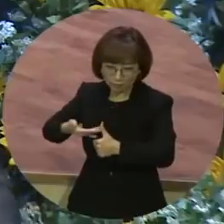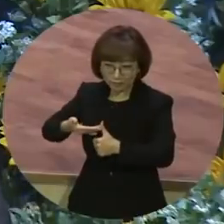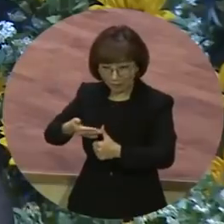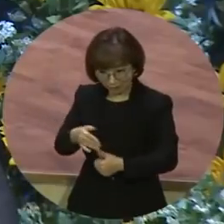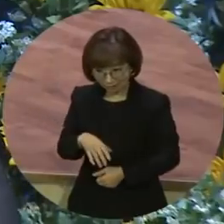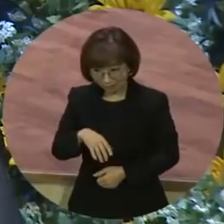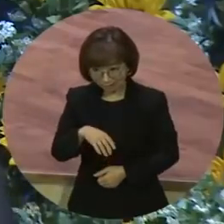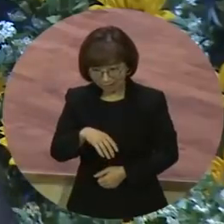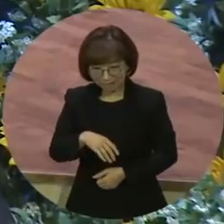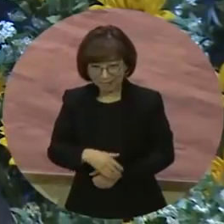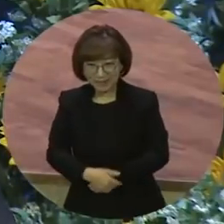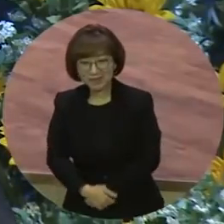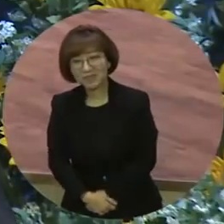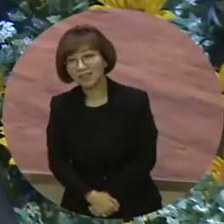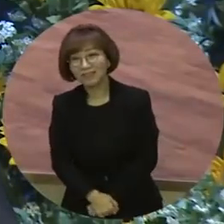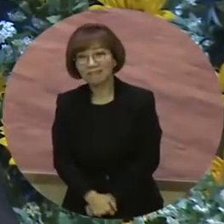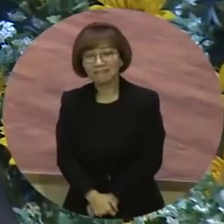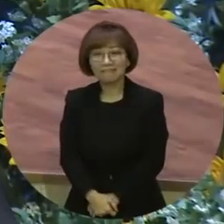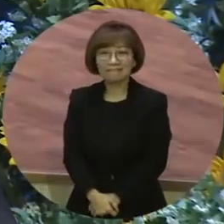희한하지요.